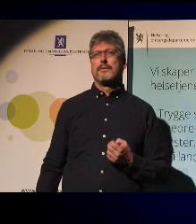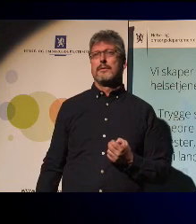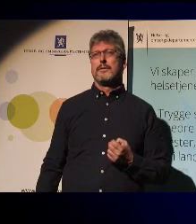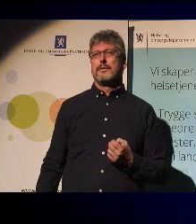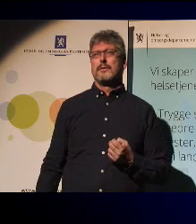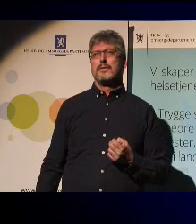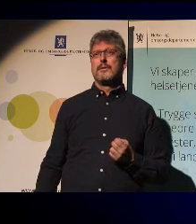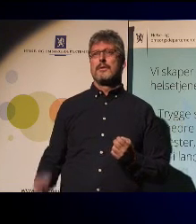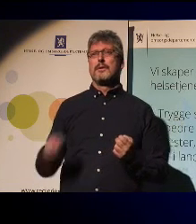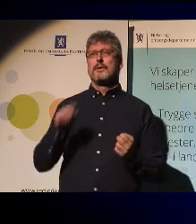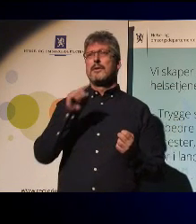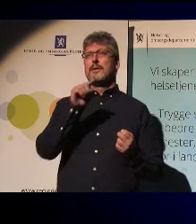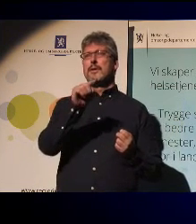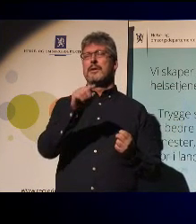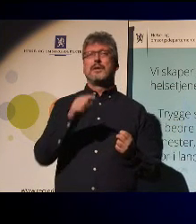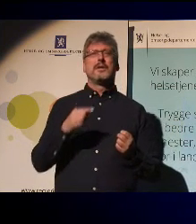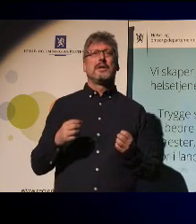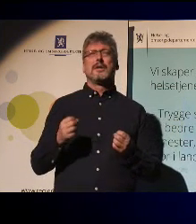en gang en